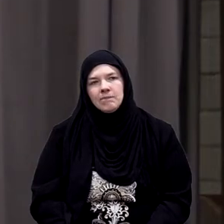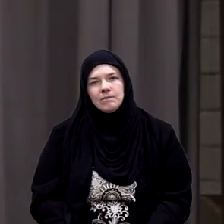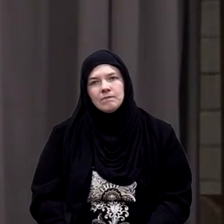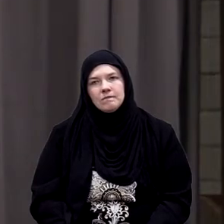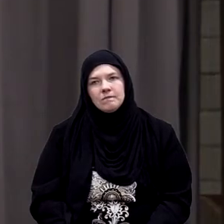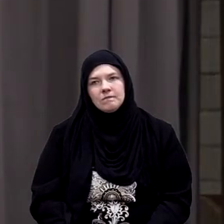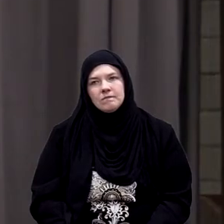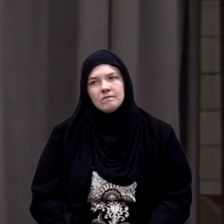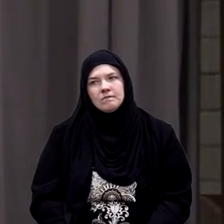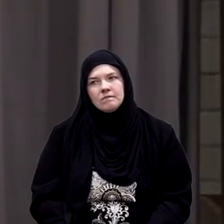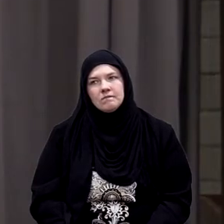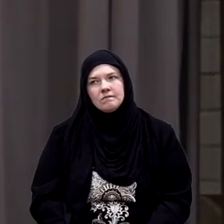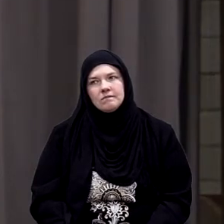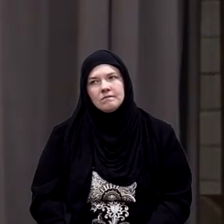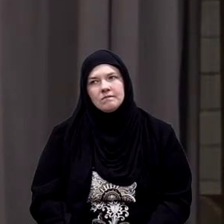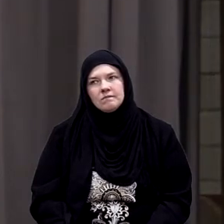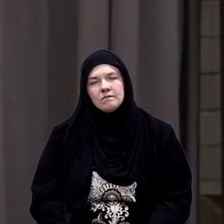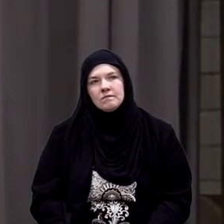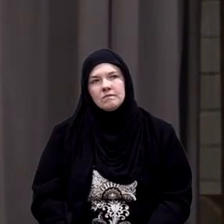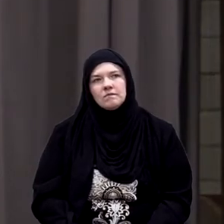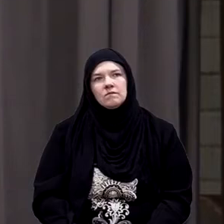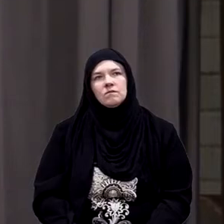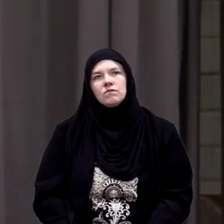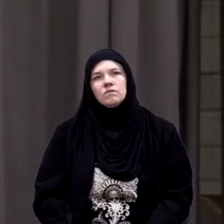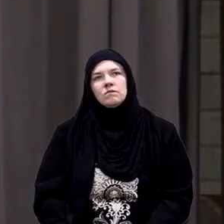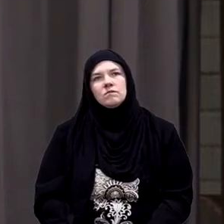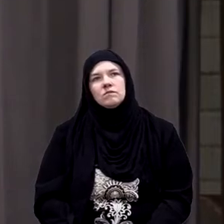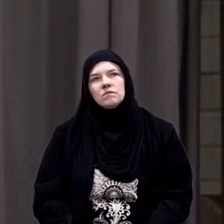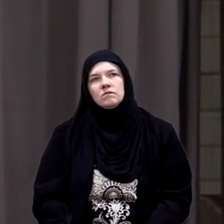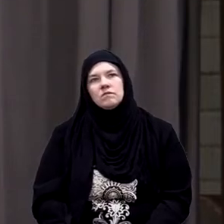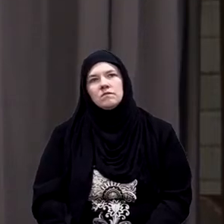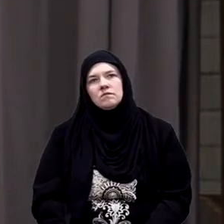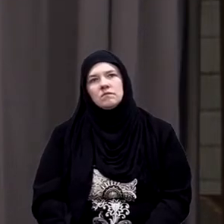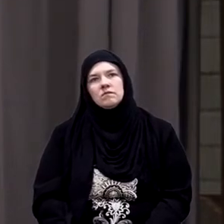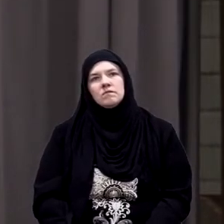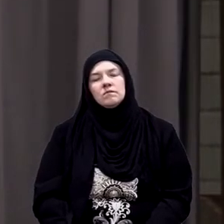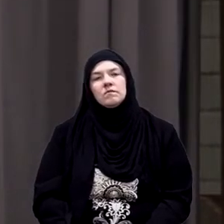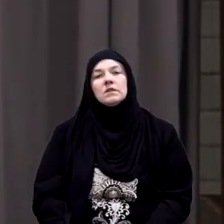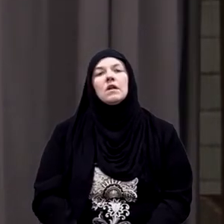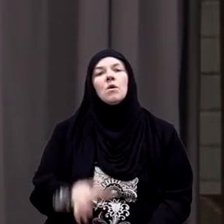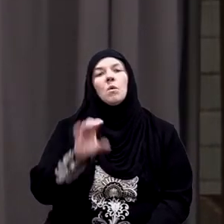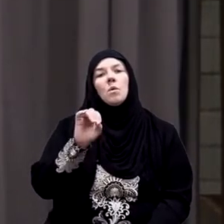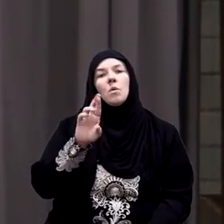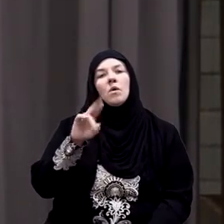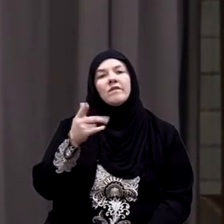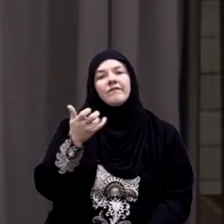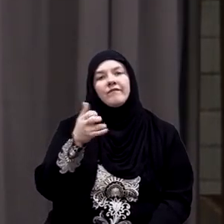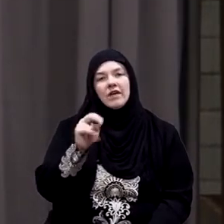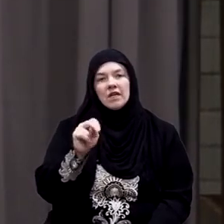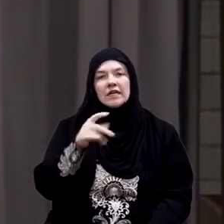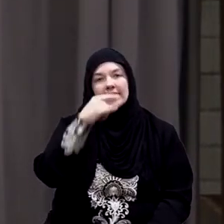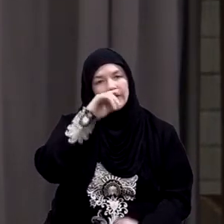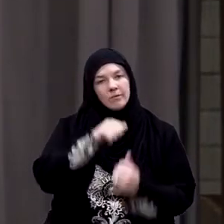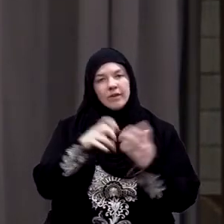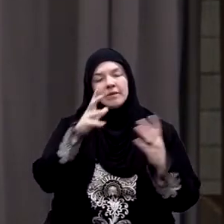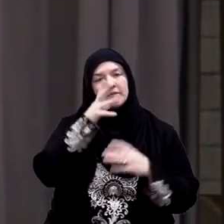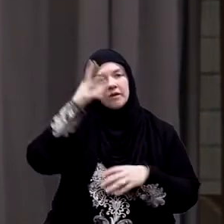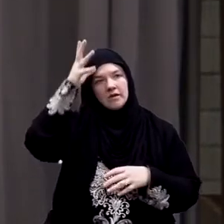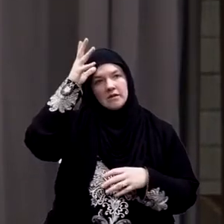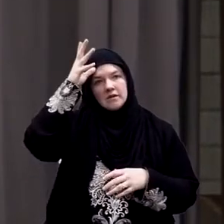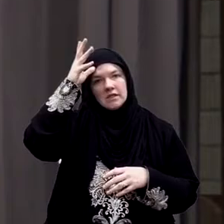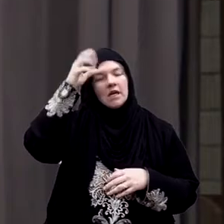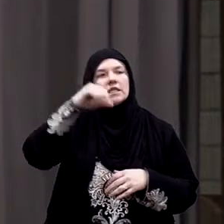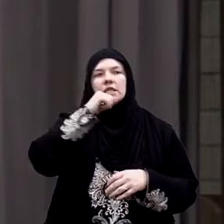تَخَلَّتْ أَوْ أَبًا مَشْغُولًا. An orphan is not someone whose parents